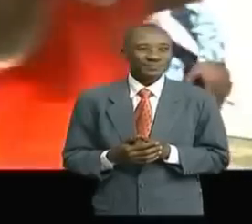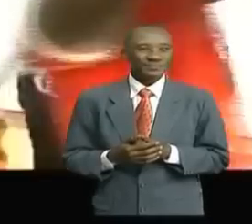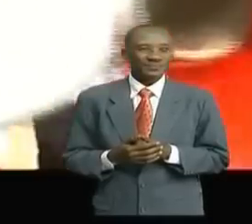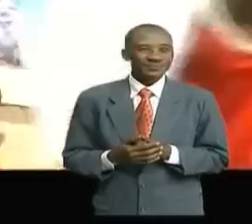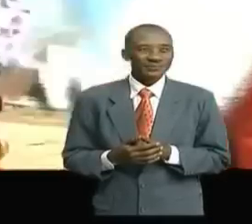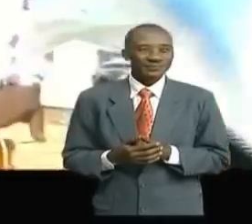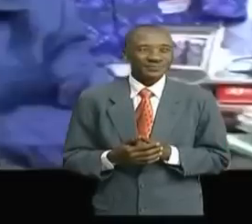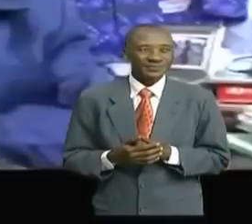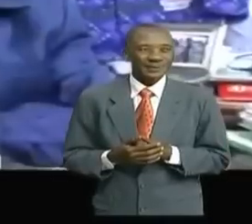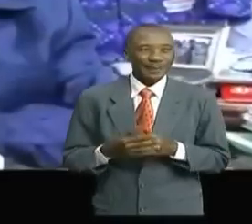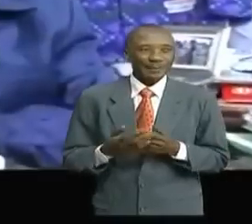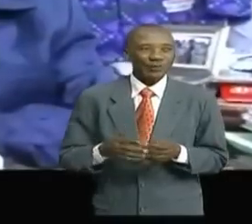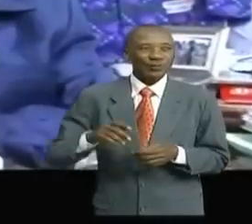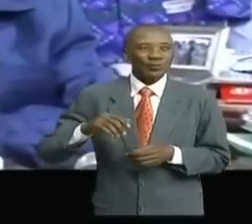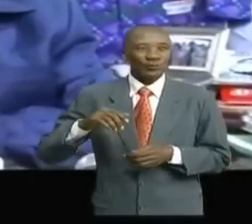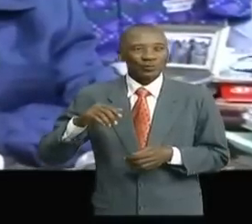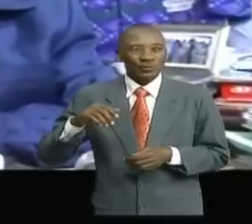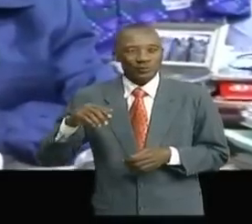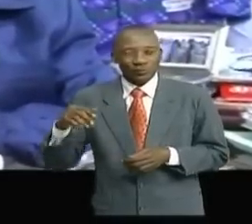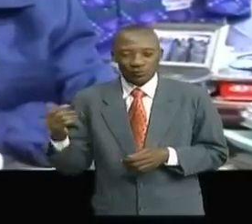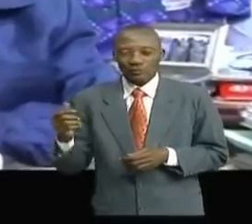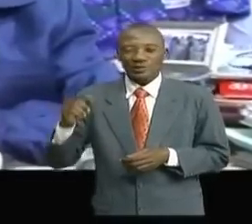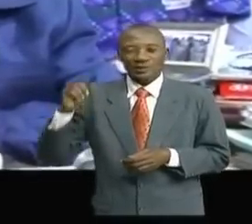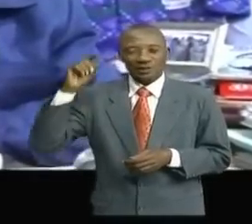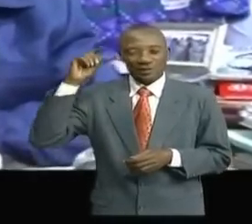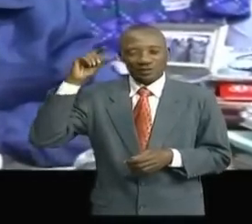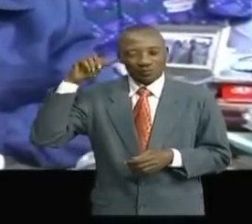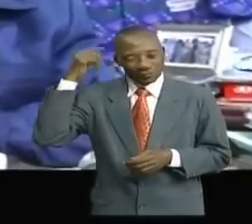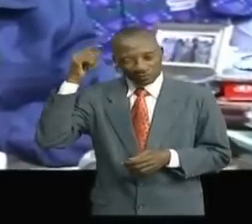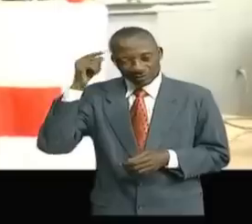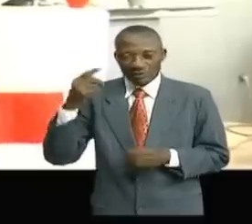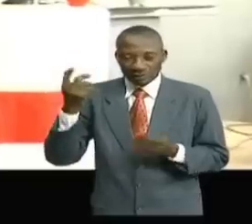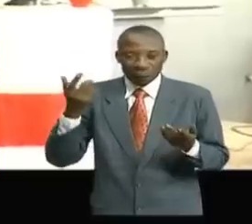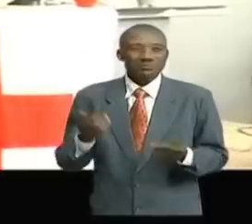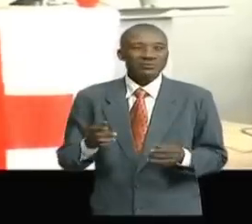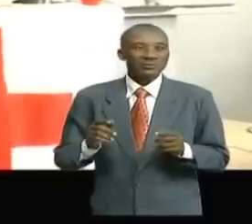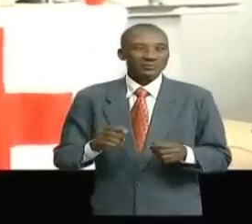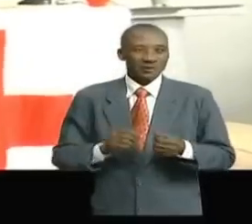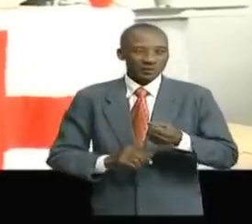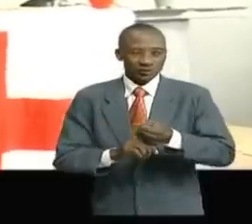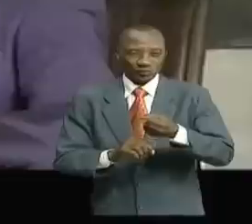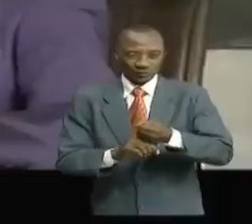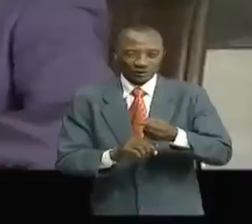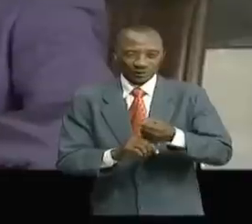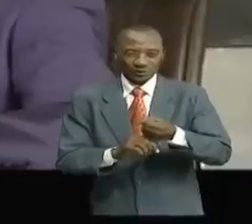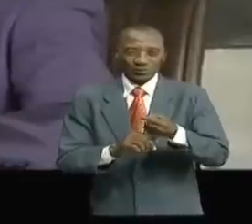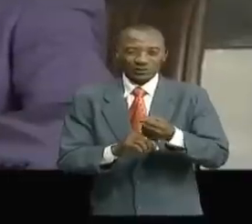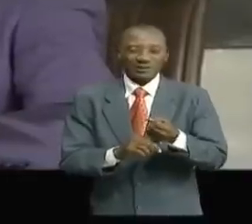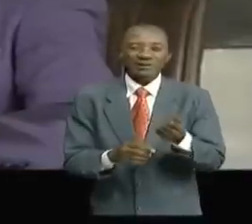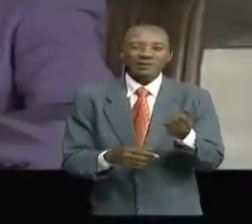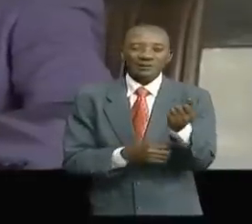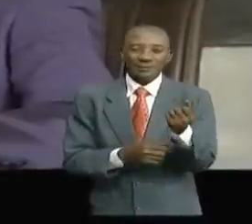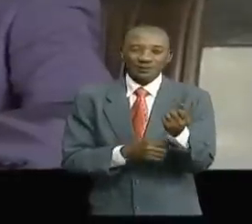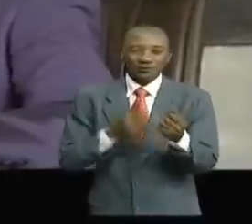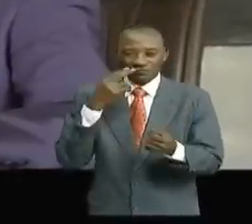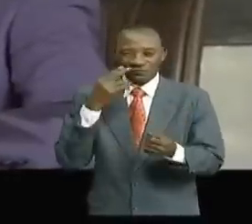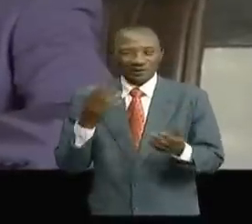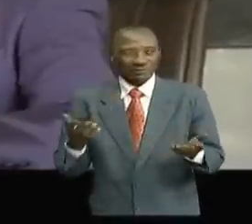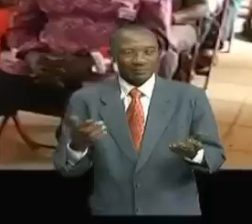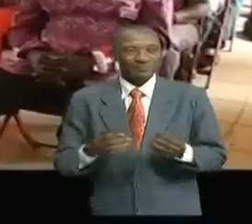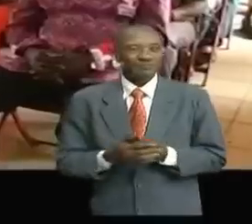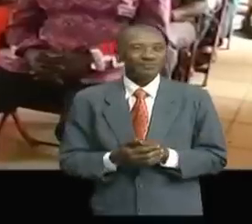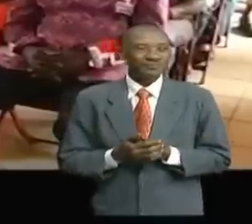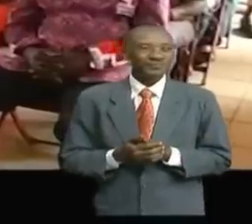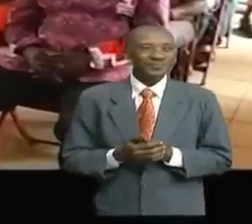un peu de la nourriture à ces gens-là pour se ressourcer un peu. Le président de la branche de Kinshasa a saisi